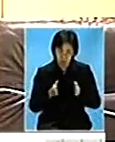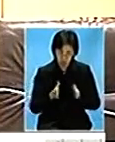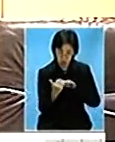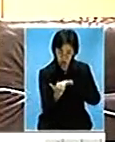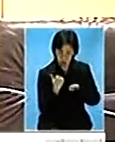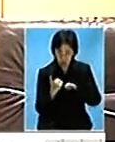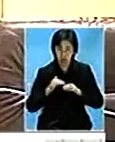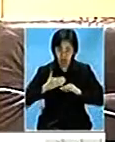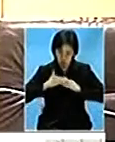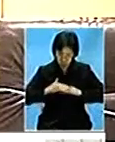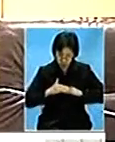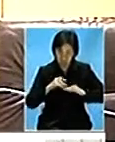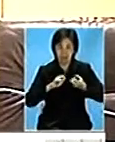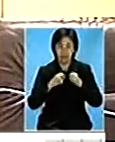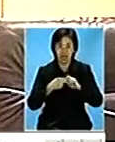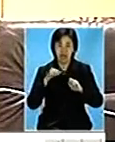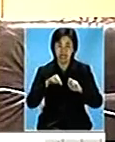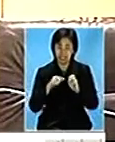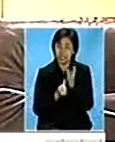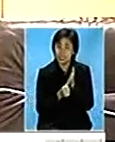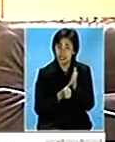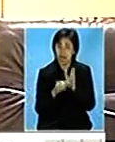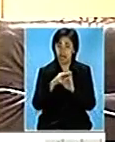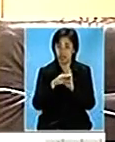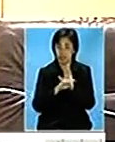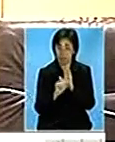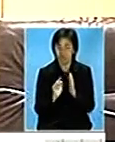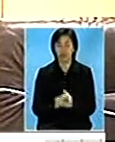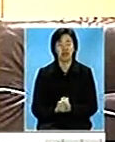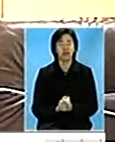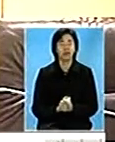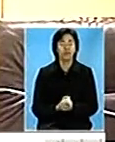รมดังนี้ครับในเรื่องถนน